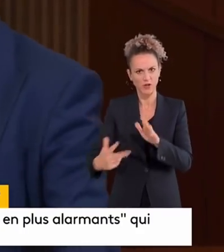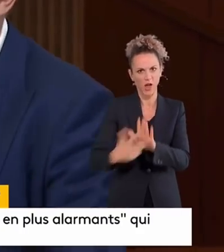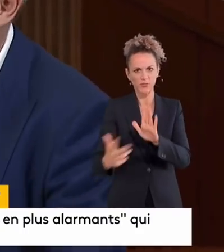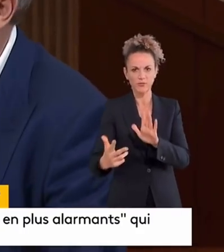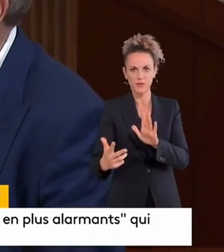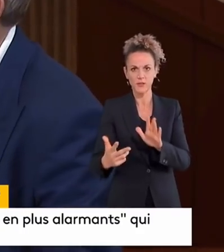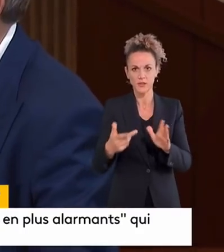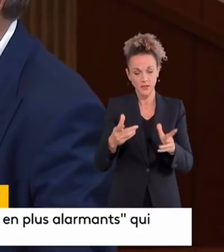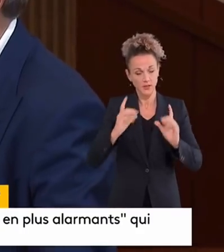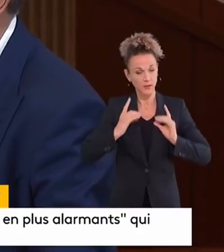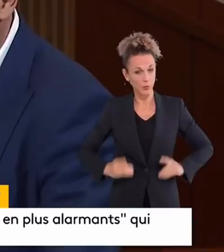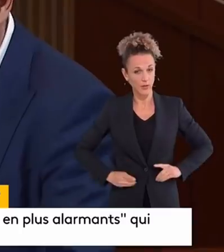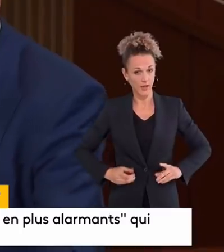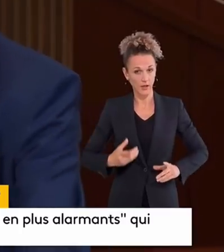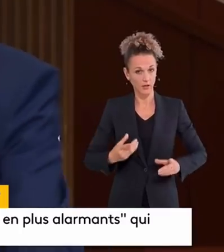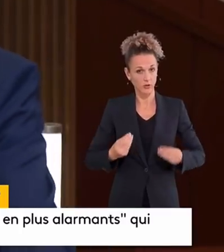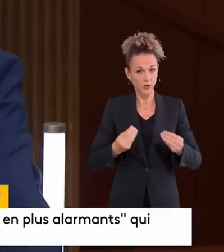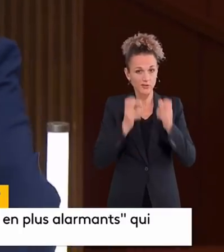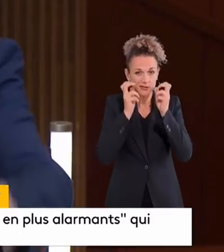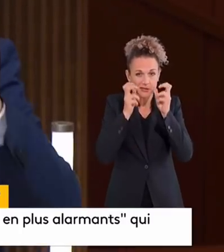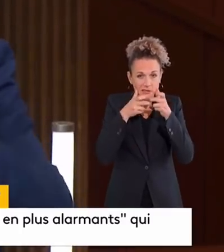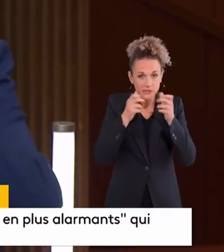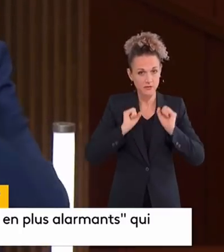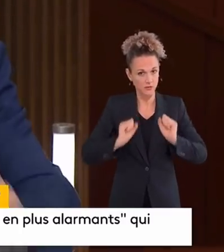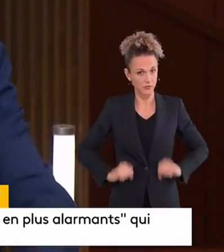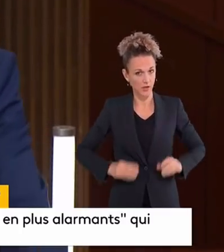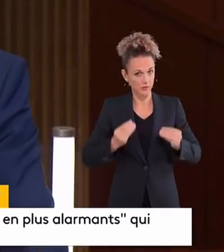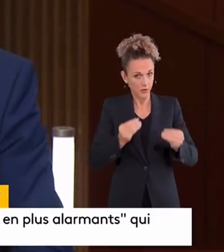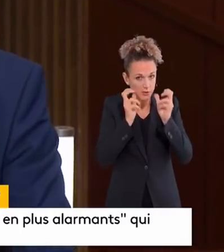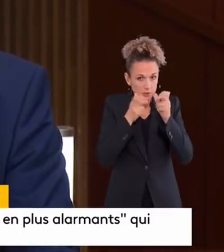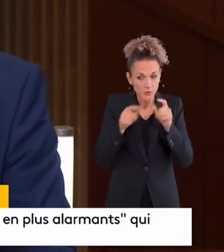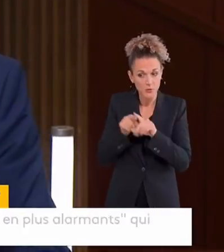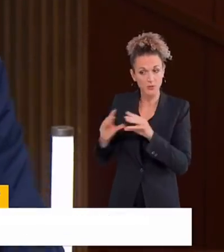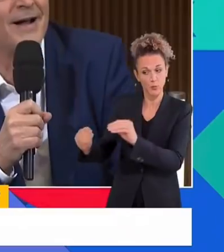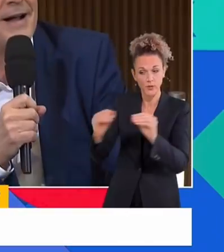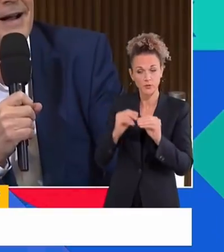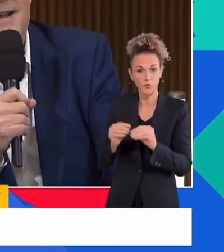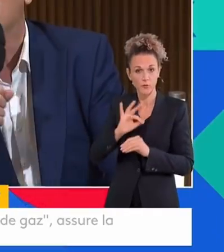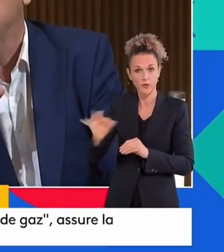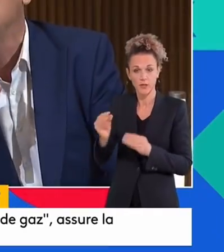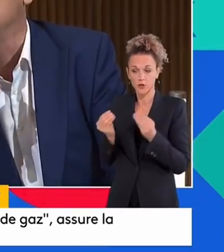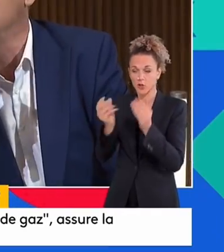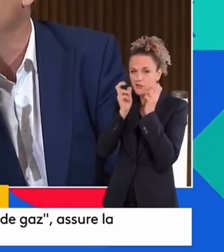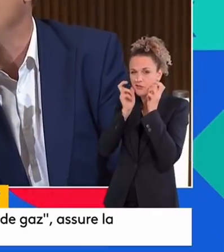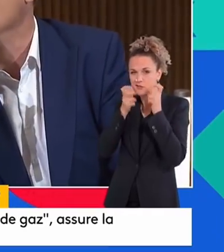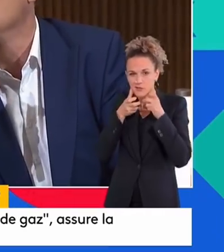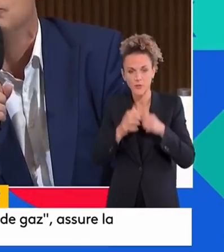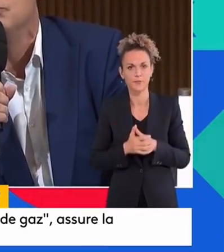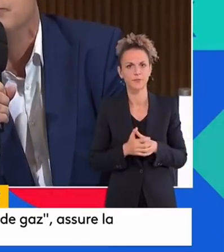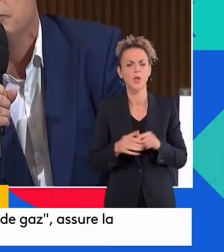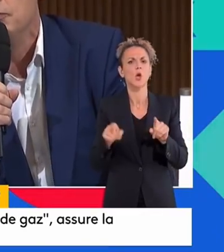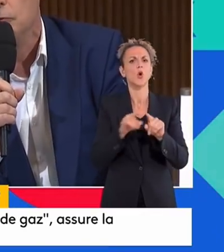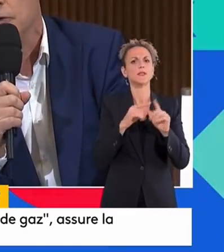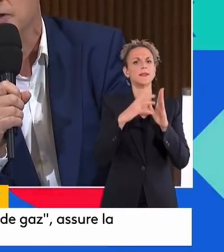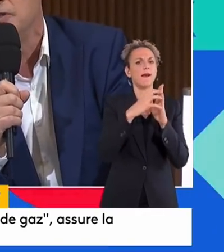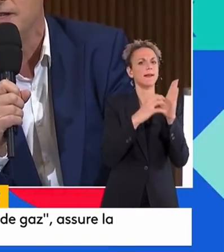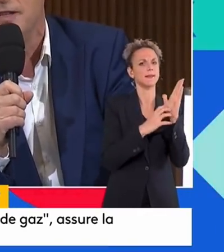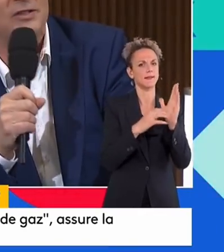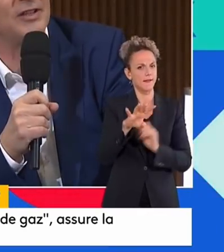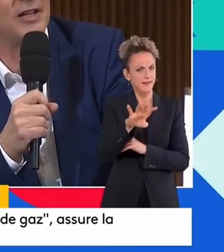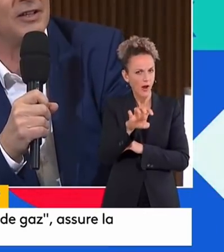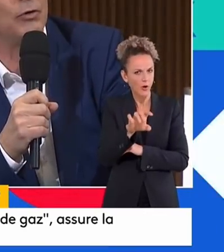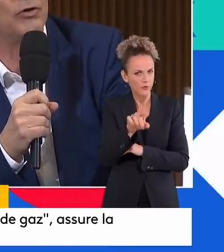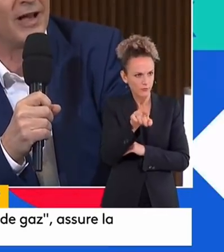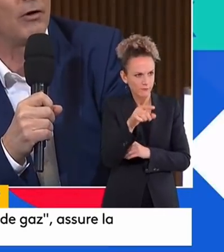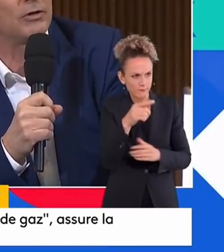députés, les sénateurs et les sénatrices. C'est aussi supprimer, on le connaît moins celui-là, l'article 40. Mais vous le connaissez,